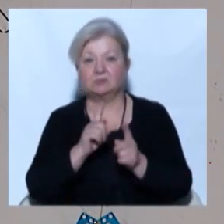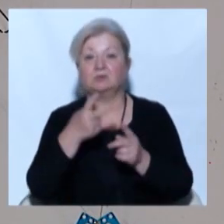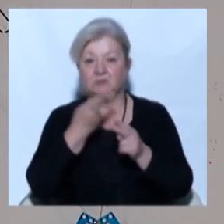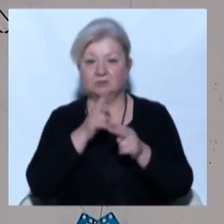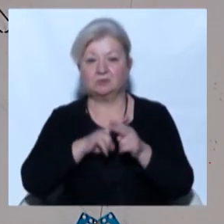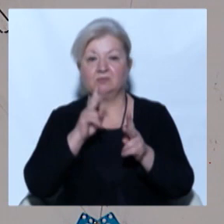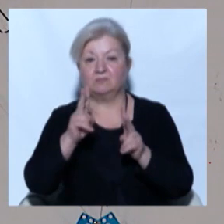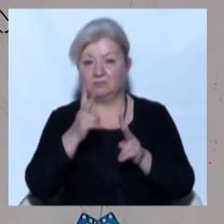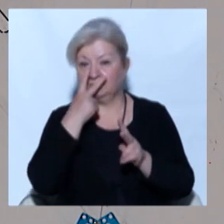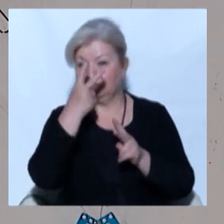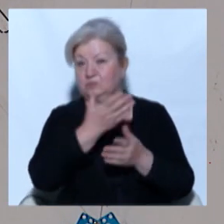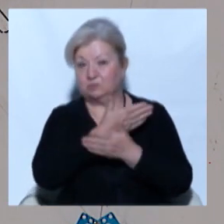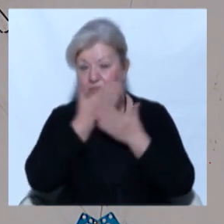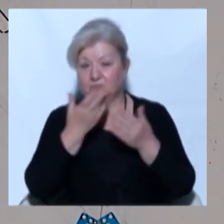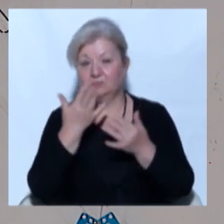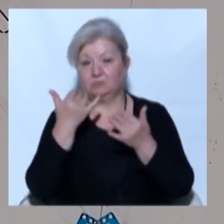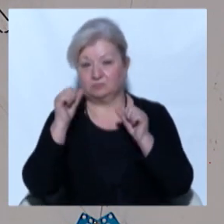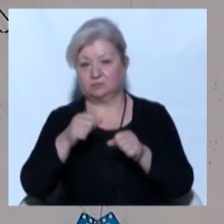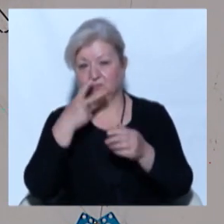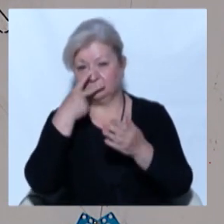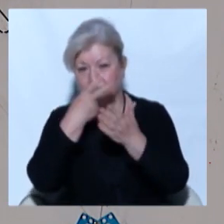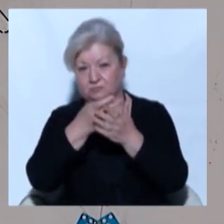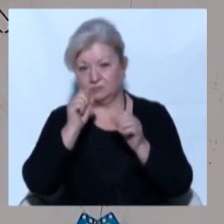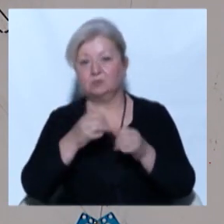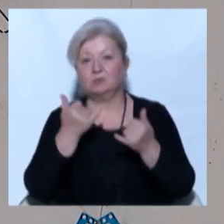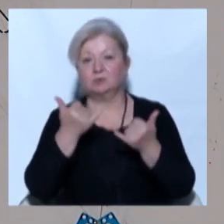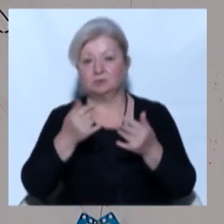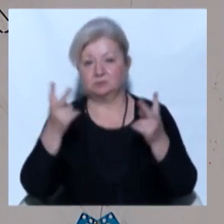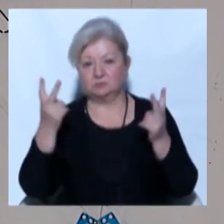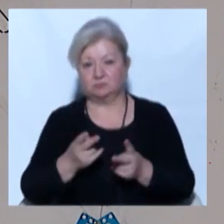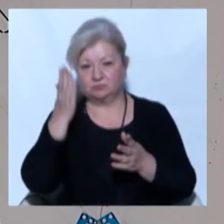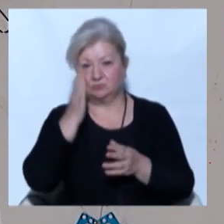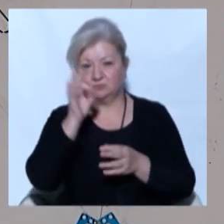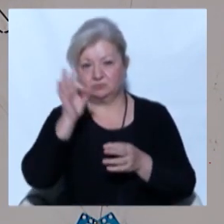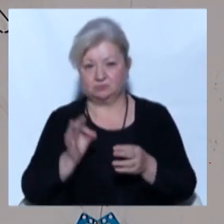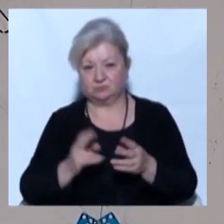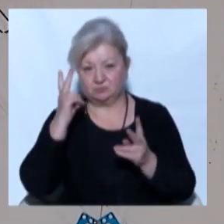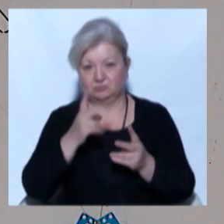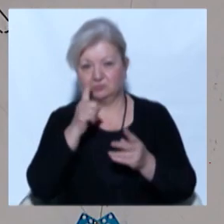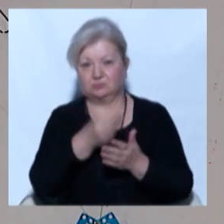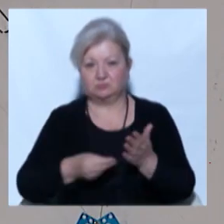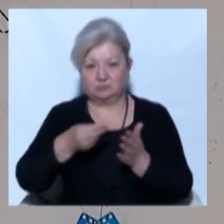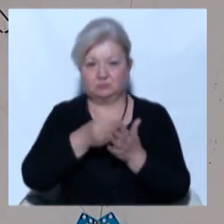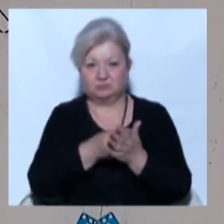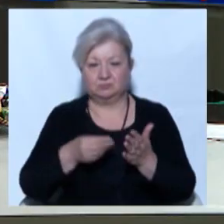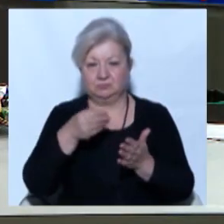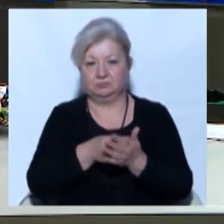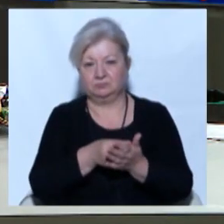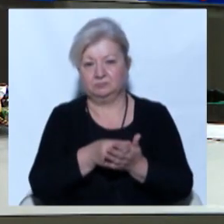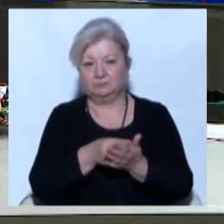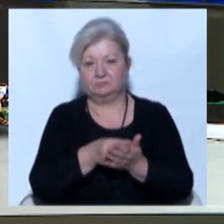არ გინახავთ ის ნაწილი, რას ეწოდება გრძივი ტალღა, იმიტომ რომ დღეს ხშირად დაგვჭირდება ამის გამეორება.